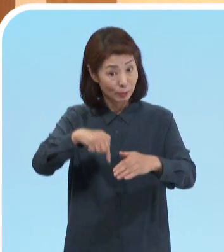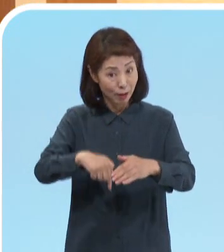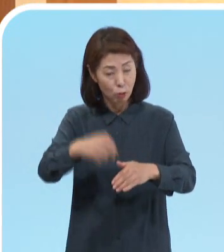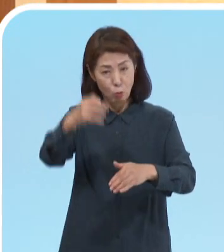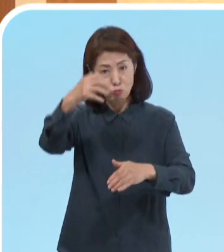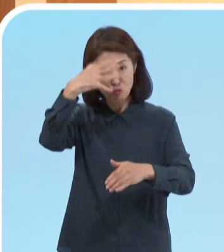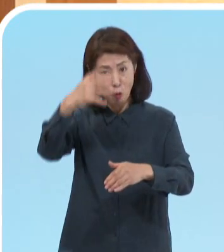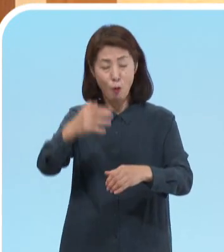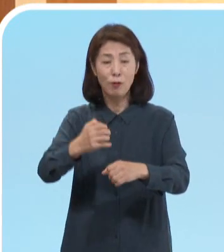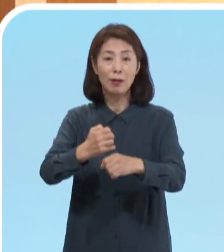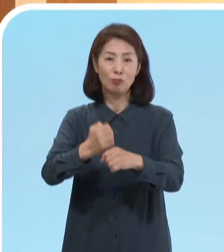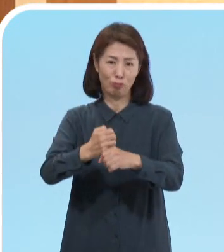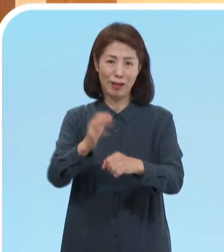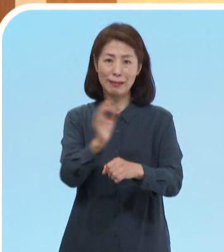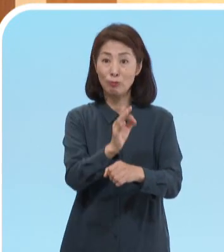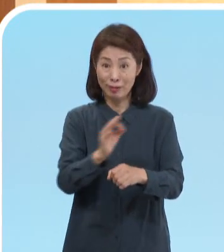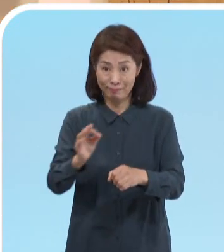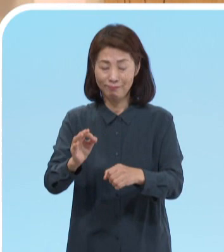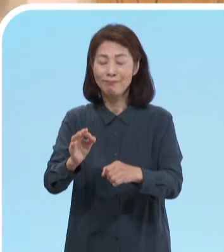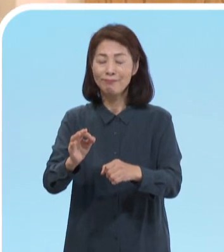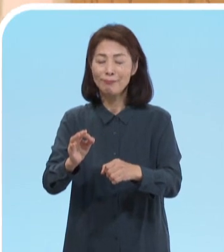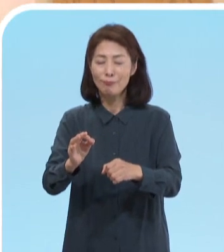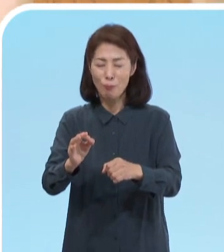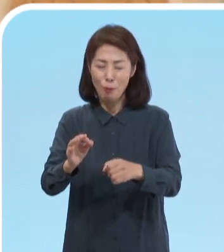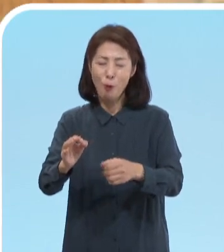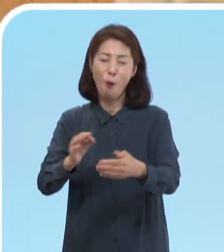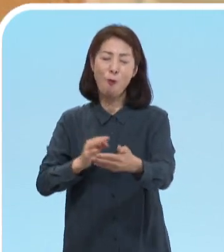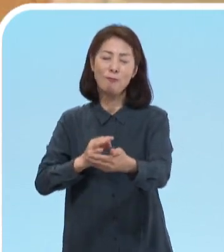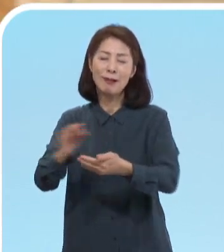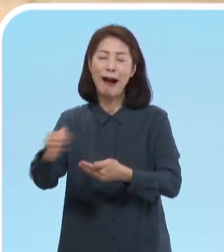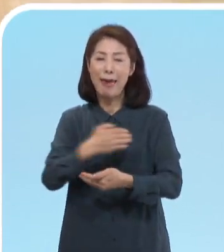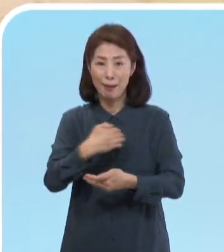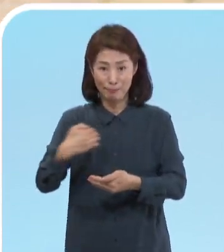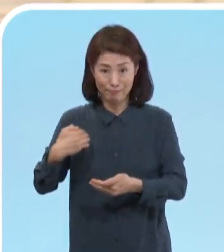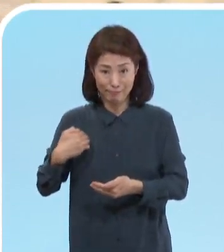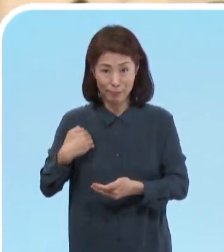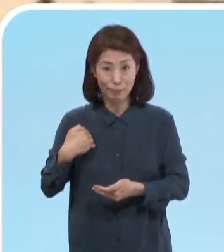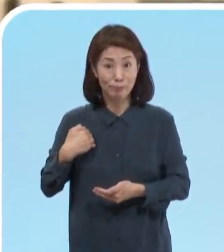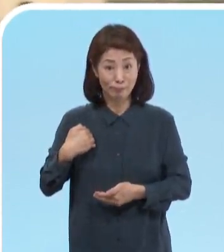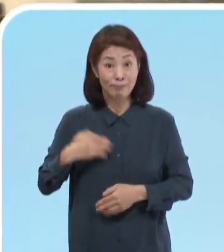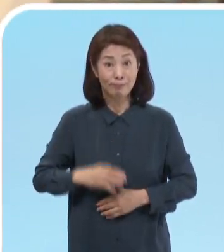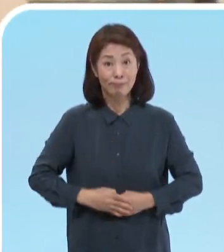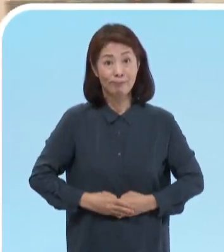16人の作家が手掛けた作品の展示即売会場。